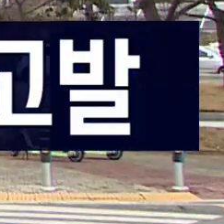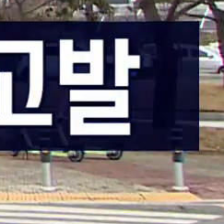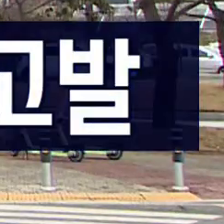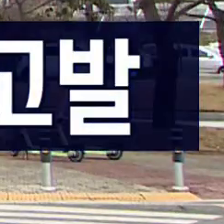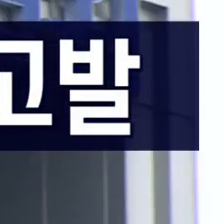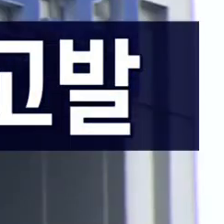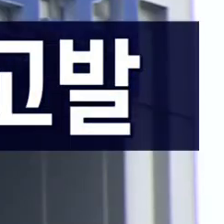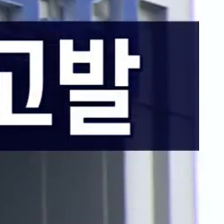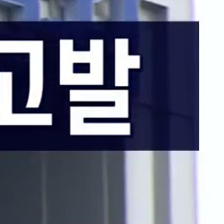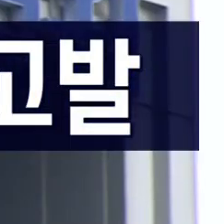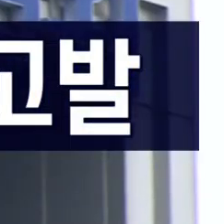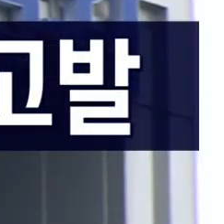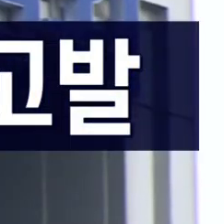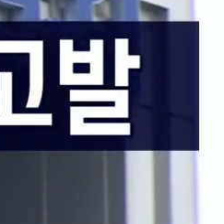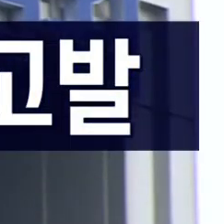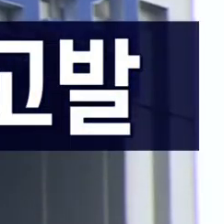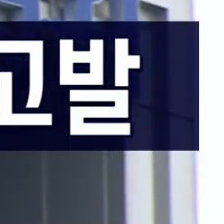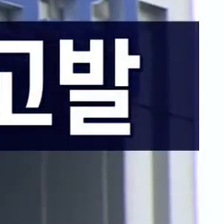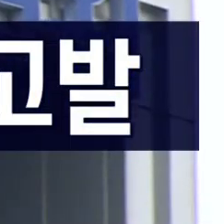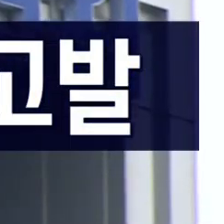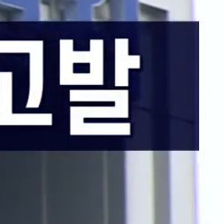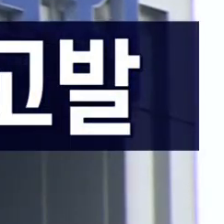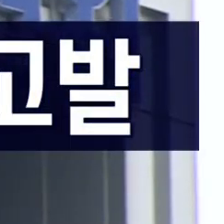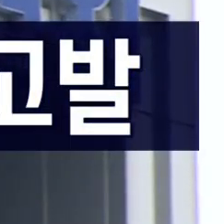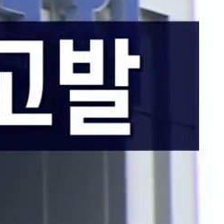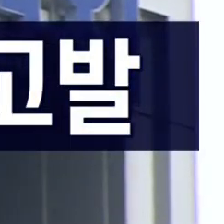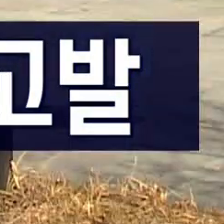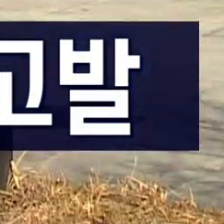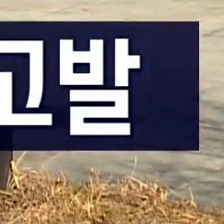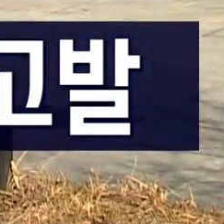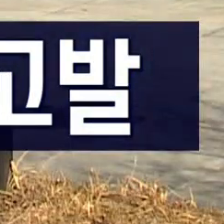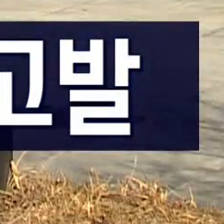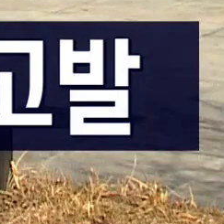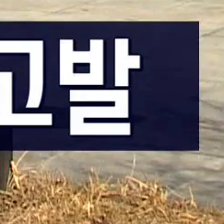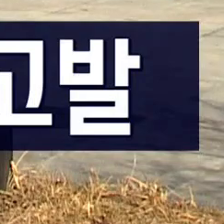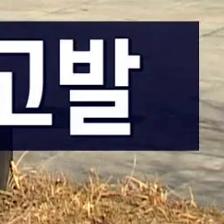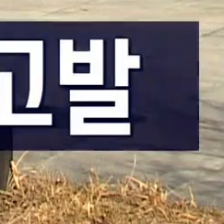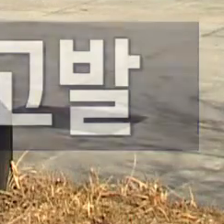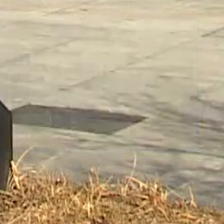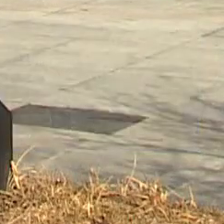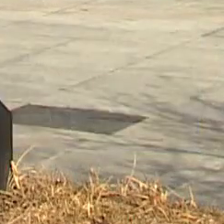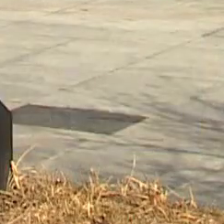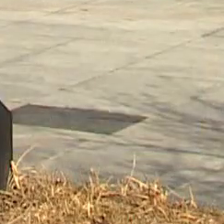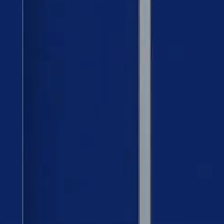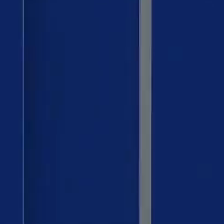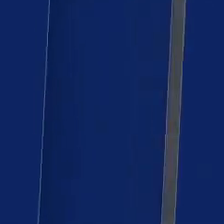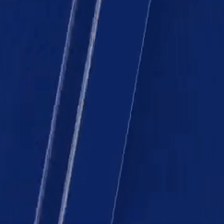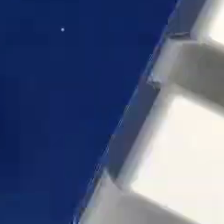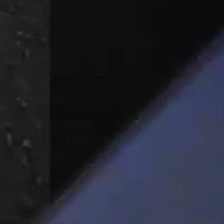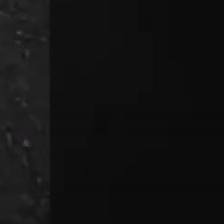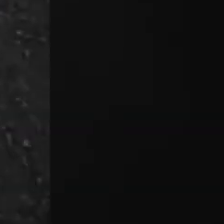전남에서 선거 운동을 목적으로 모임을 열고 선거 구민에게 식사를 제공한 현직 광역 의원이 검찰에 고발됐습니다.